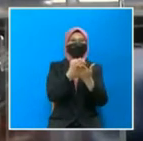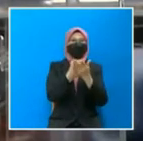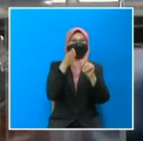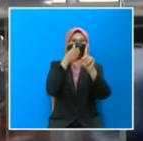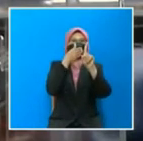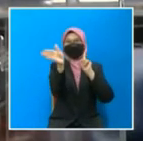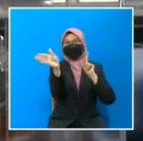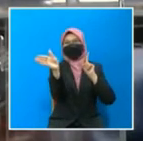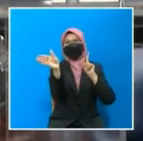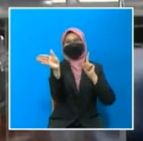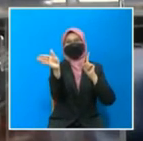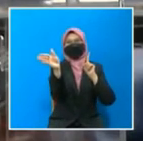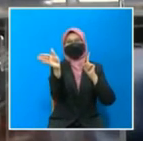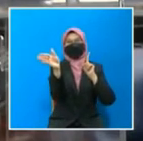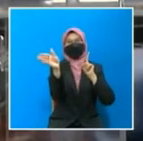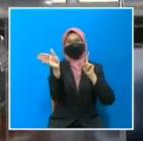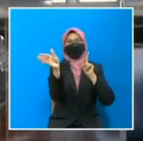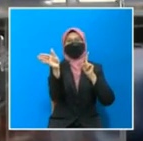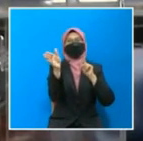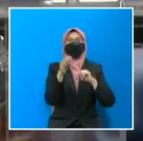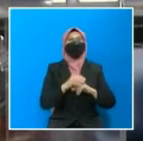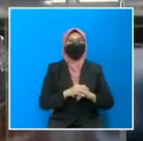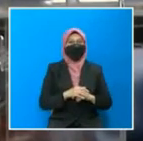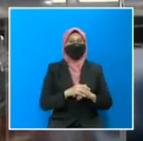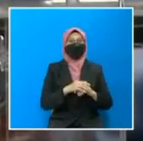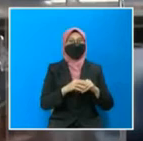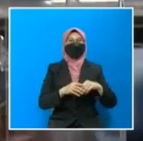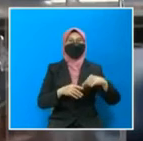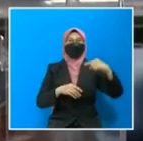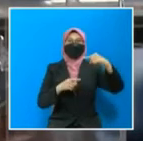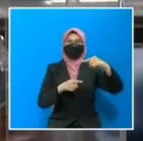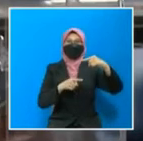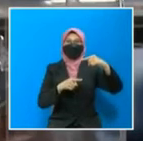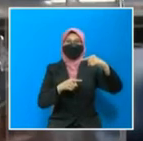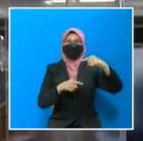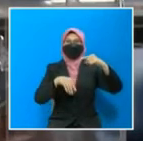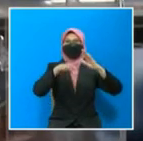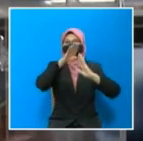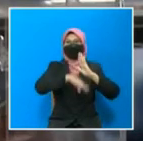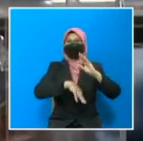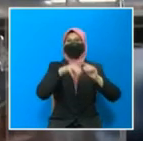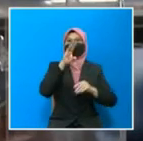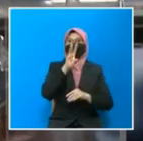tersasar. Diunjurkan defisit bajet sebanyak